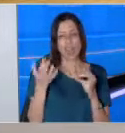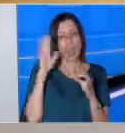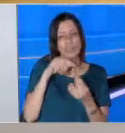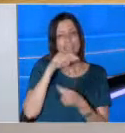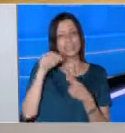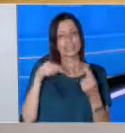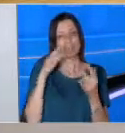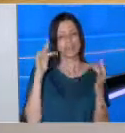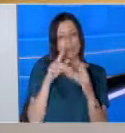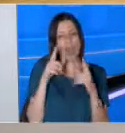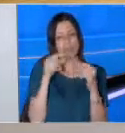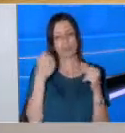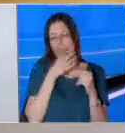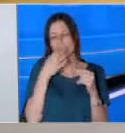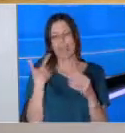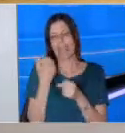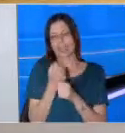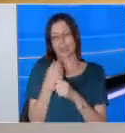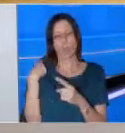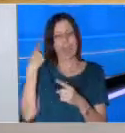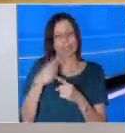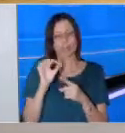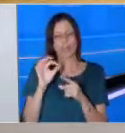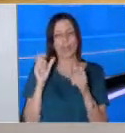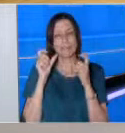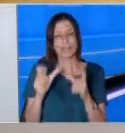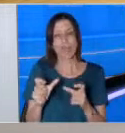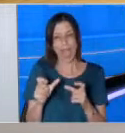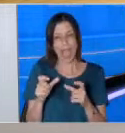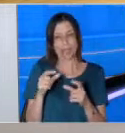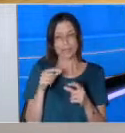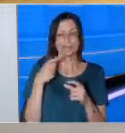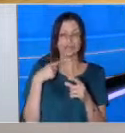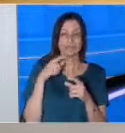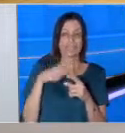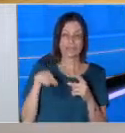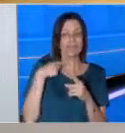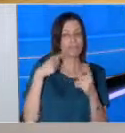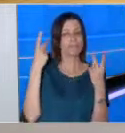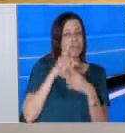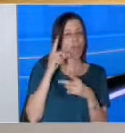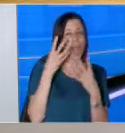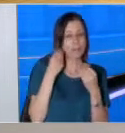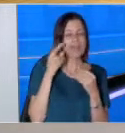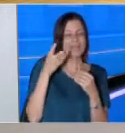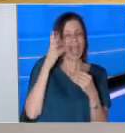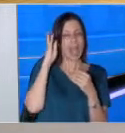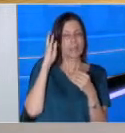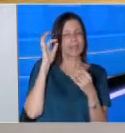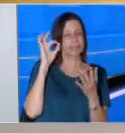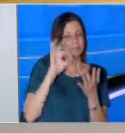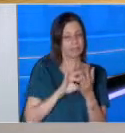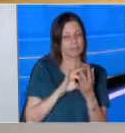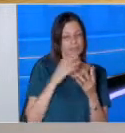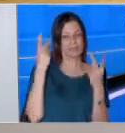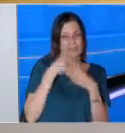עזה, ושואלים מה נעשה עד עכשיו כדי למנוע את הסבב הזה, ואנחנו מגלים שלא הרבה, ויאיר לפיד שם את האצבע לנקודה הזאת, כמובן שזה לא